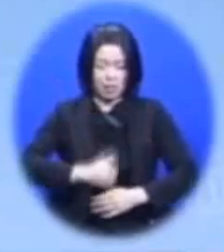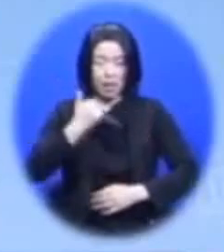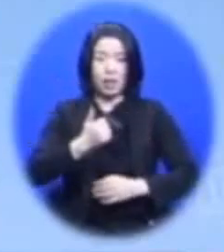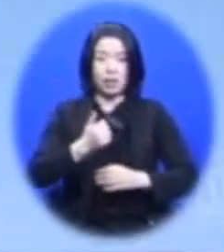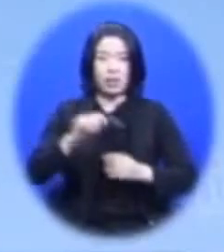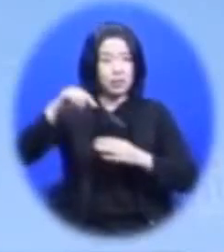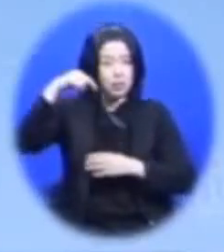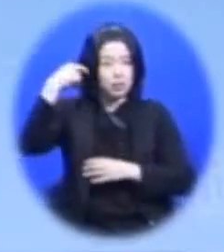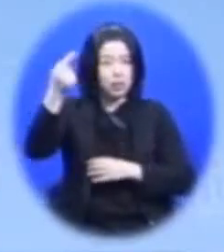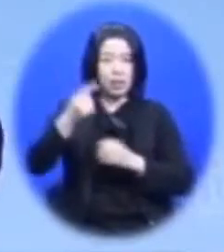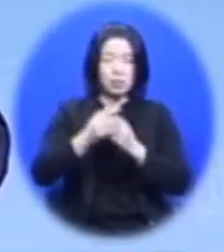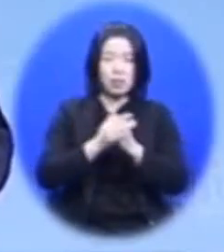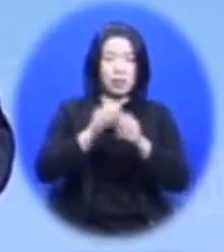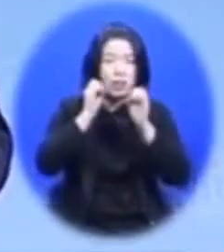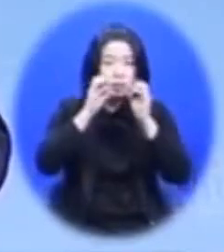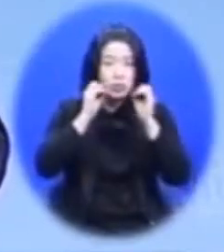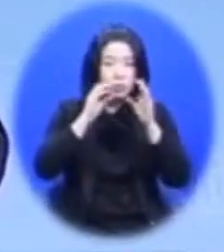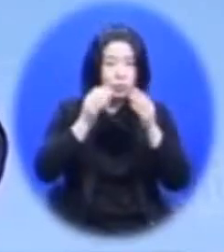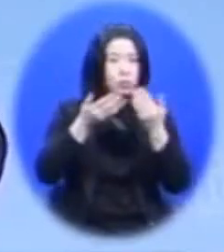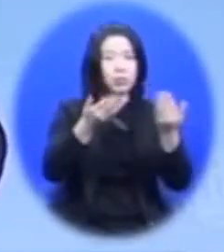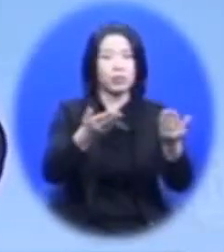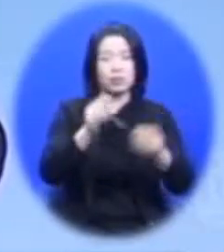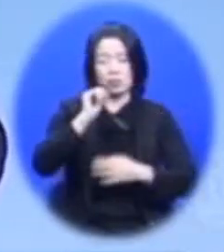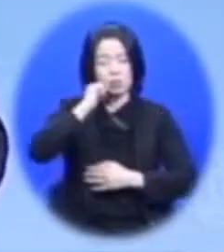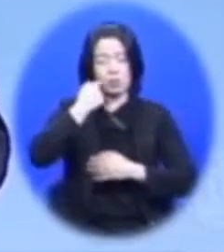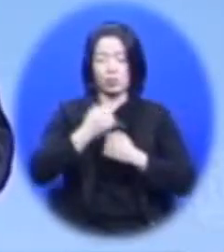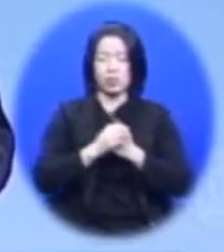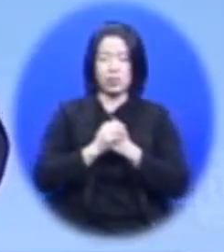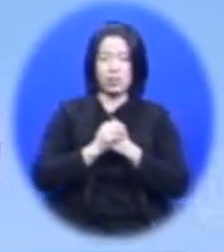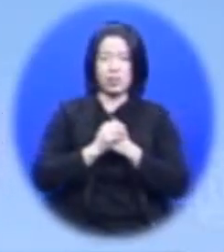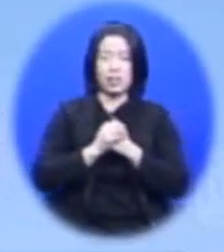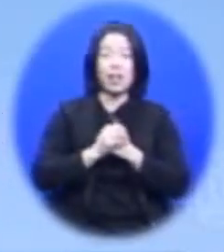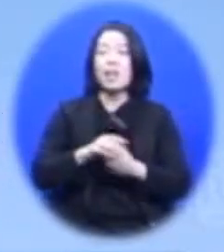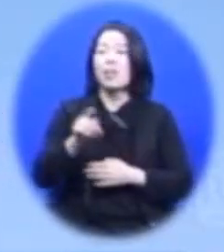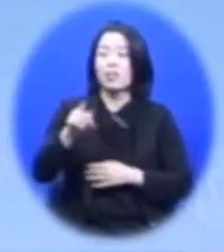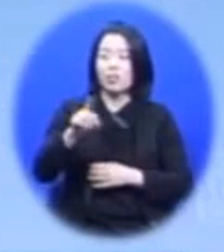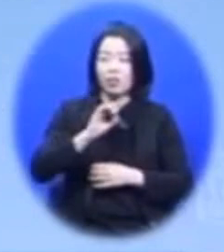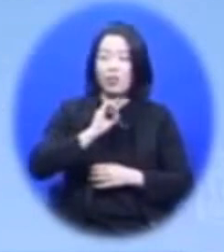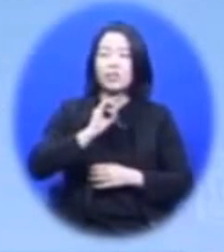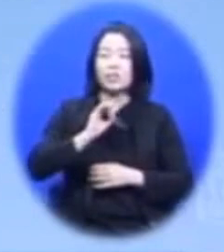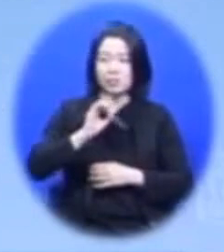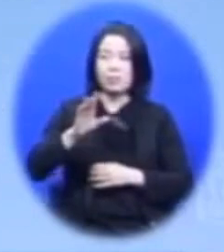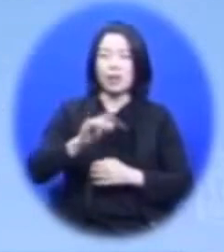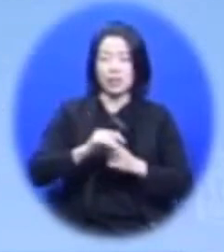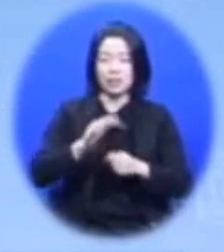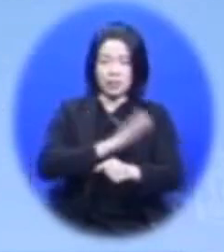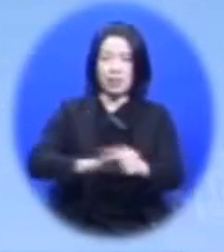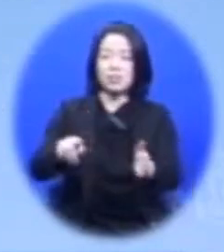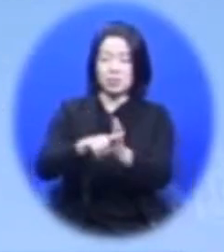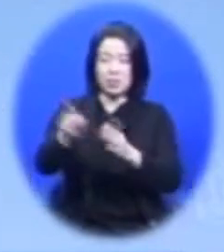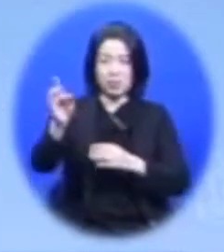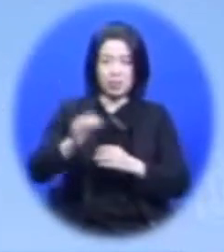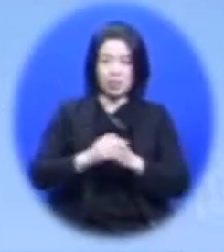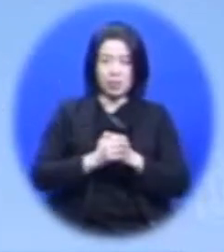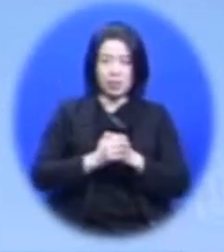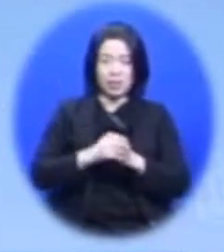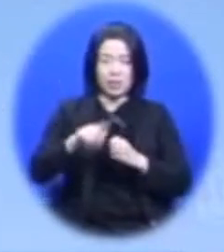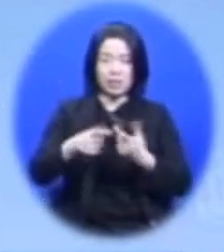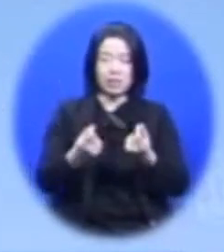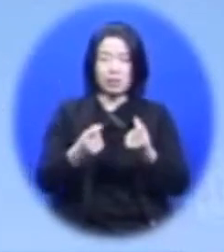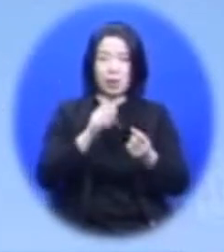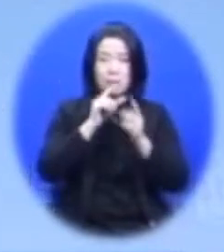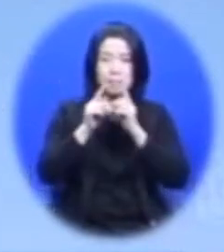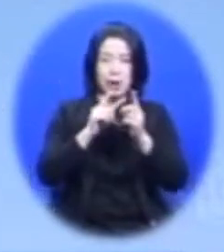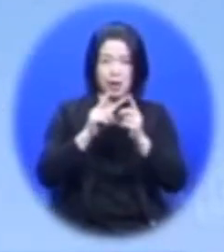다음에 전도 못하죠. 너나 잘 믿어. 그런 말을 하는 것처럼